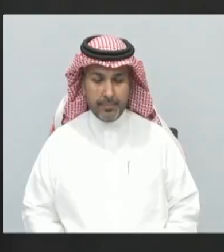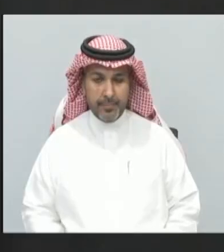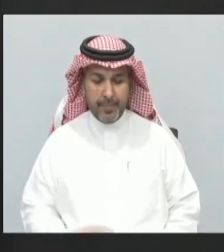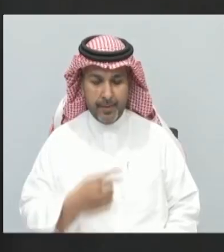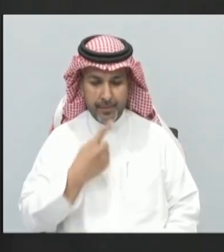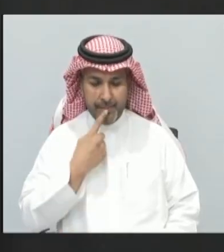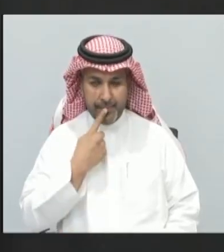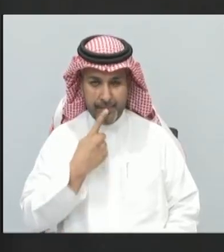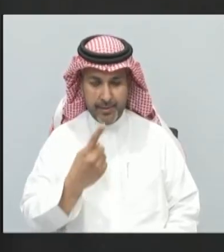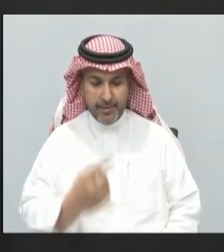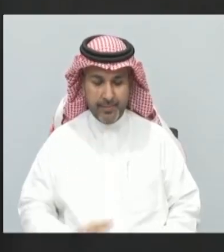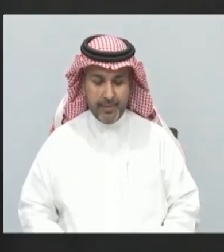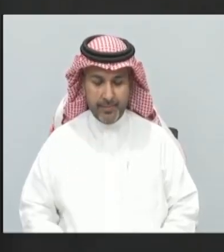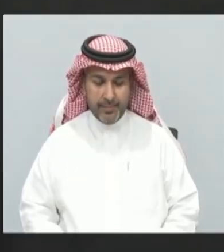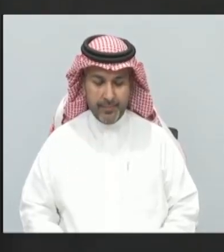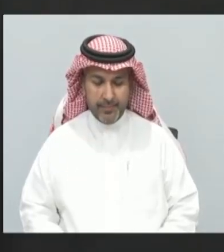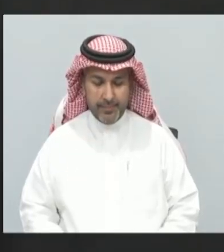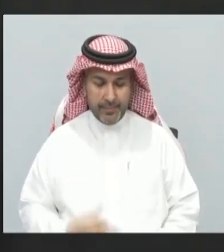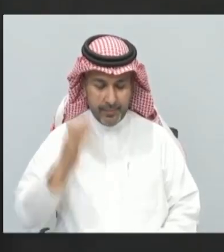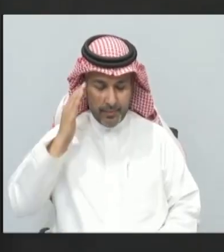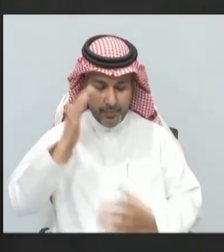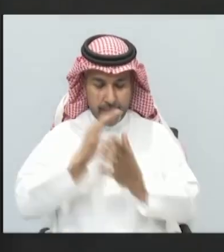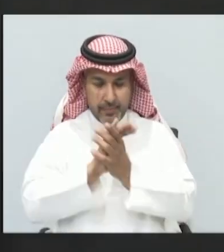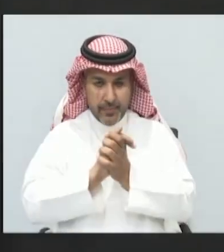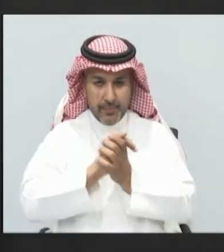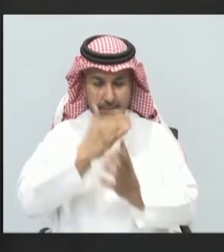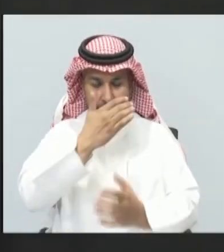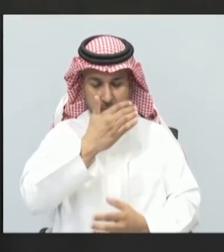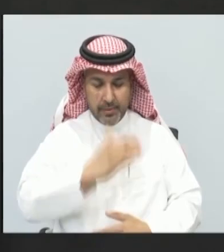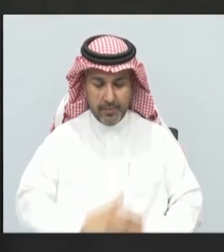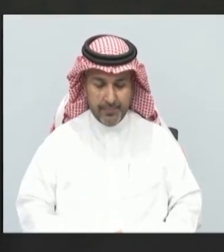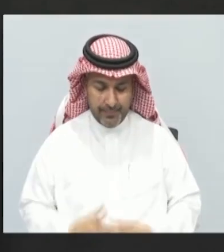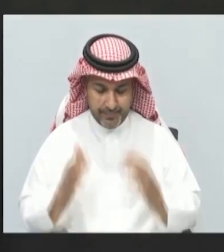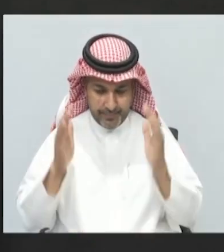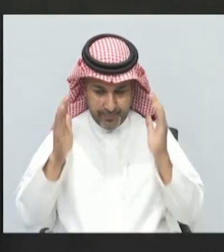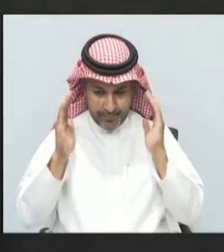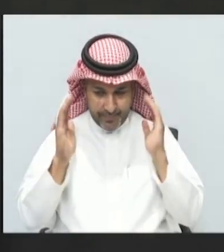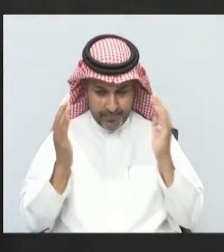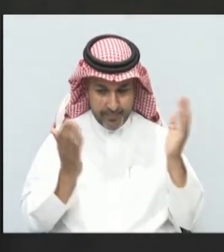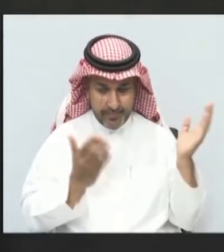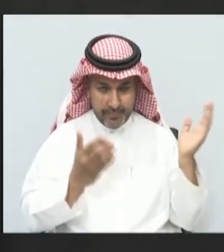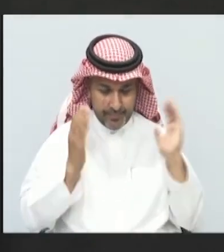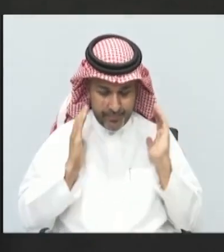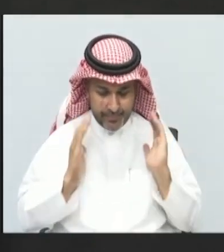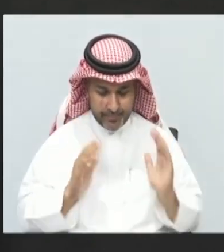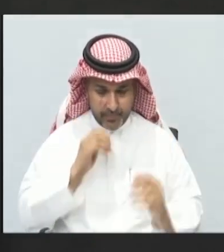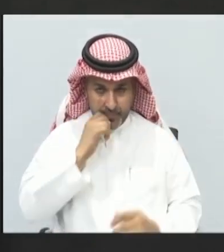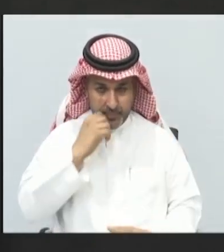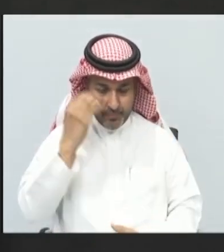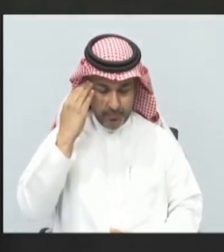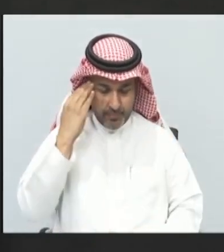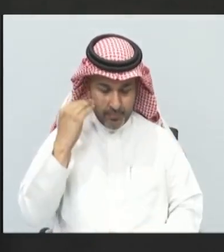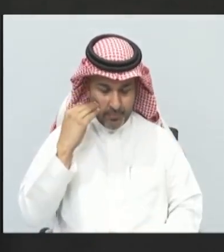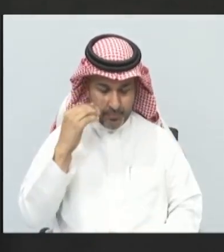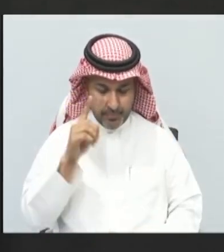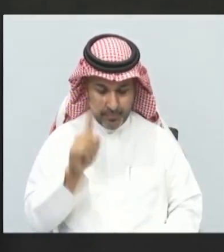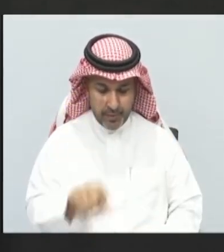بسم الله والصلاه والسلام على اشرف الانبياء والمرسلين اهلا وسهلا بكم اعزائي الطلاب والطالبات في يوم دراسي جديد